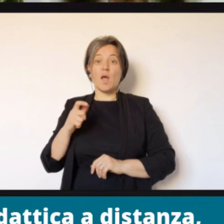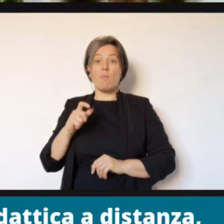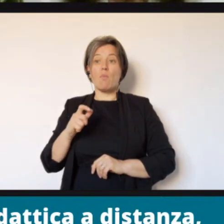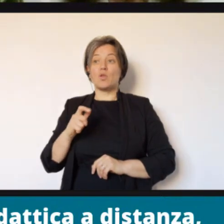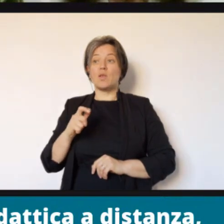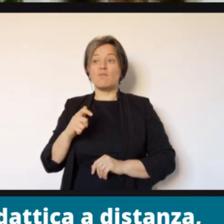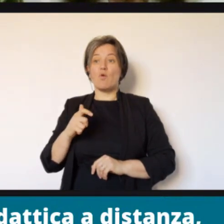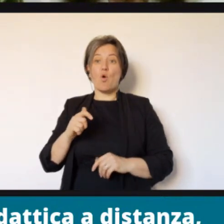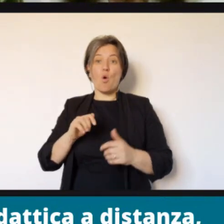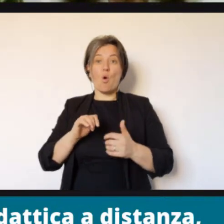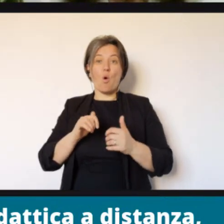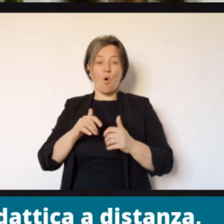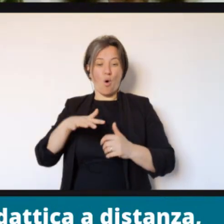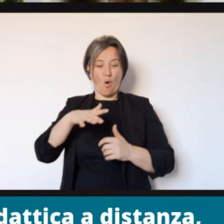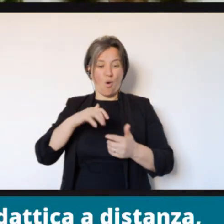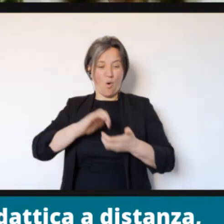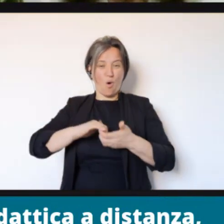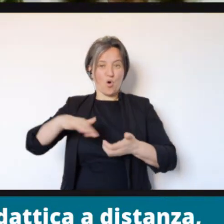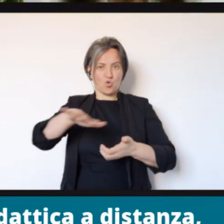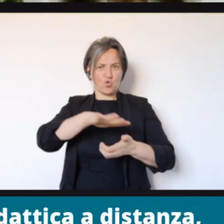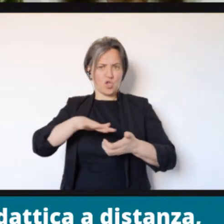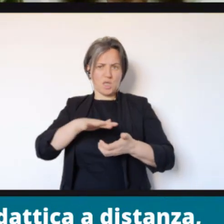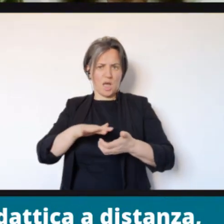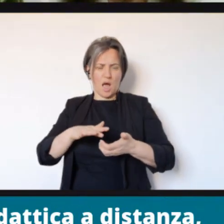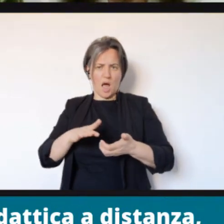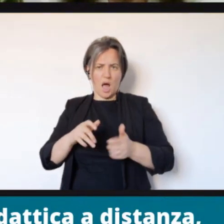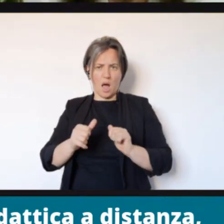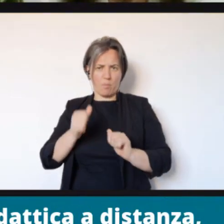la società come era prima, che è